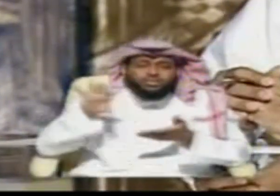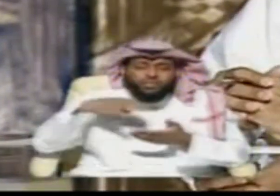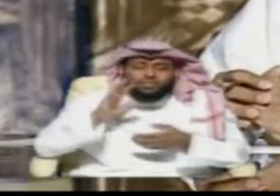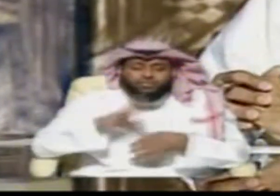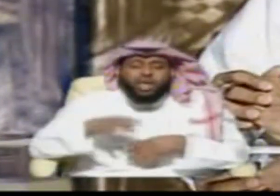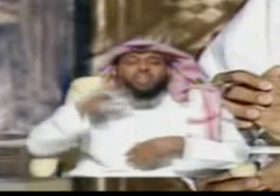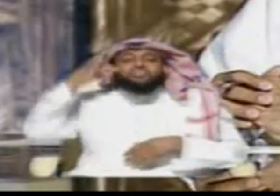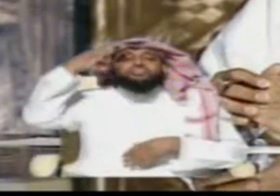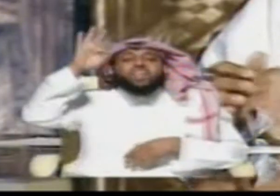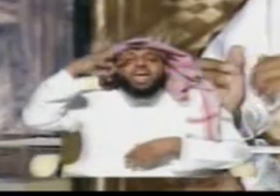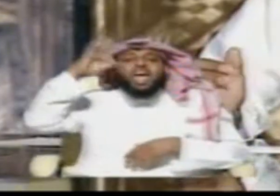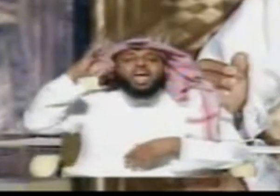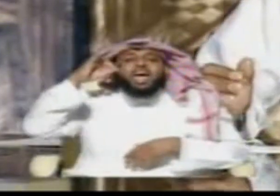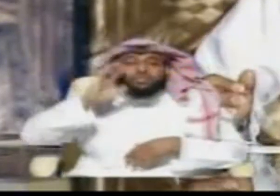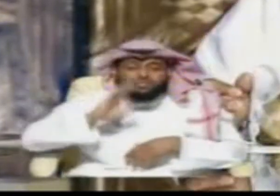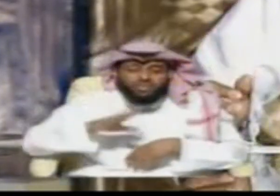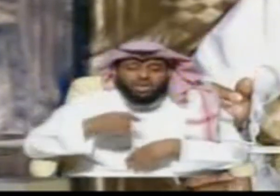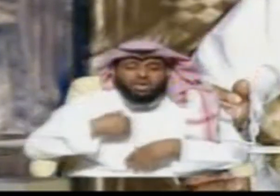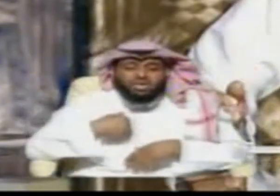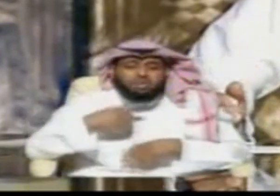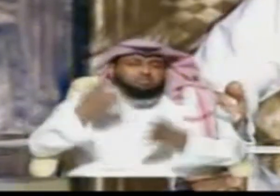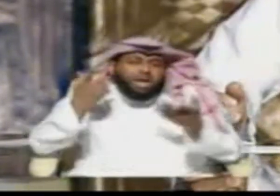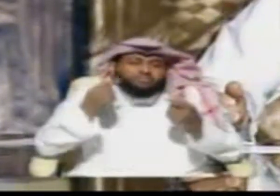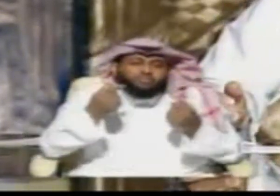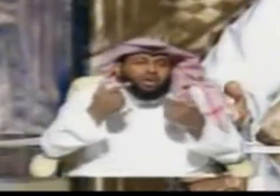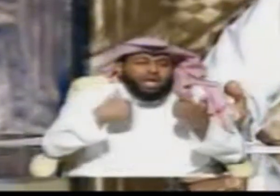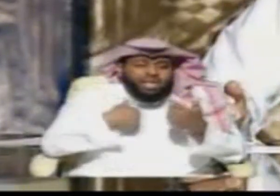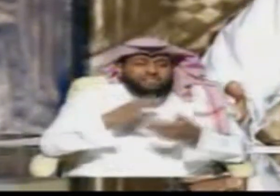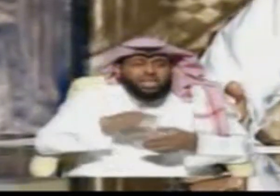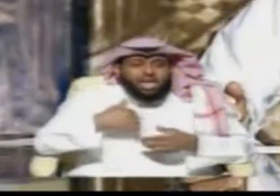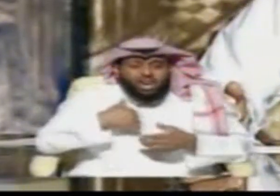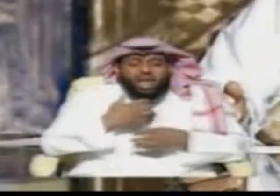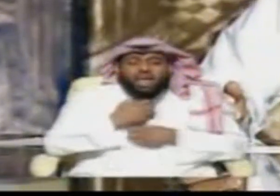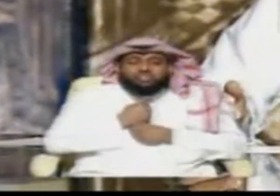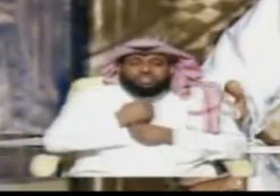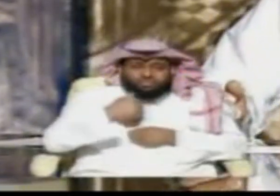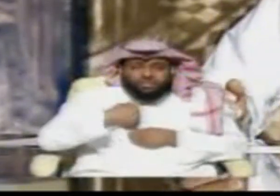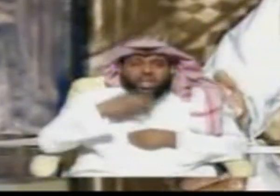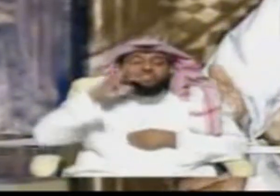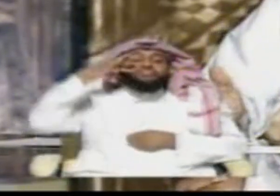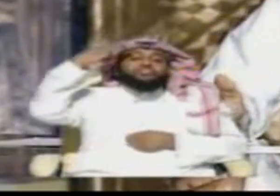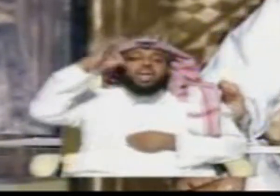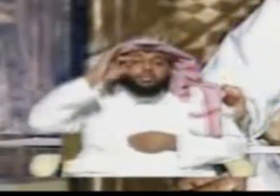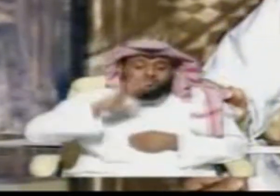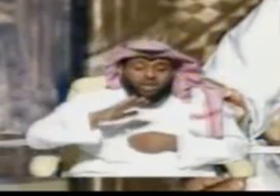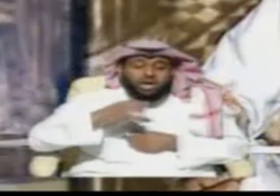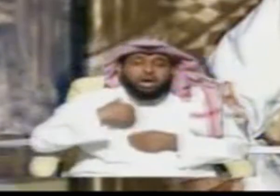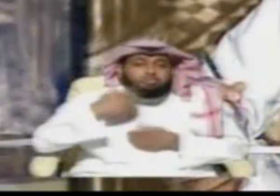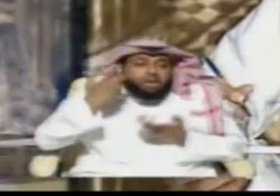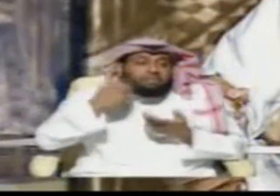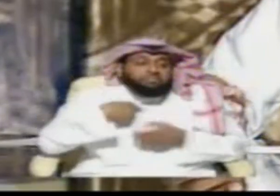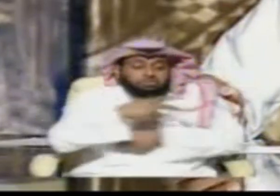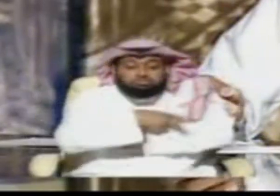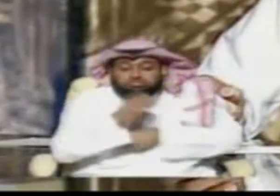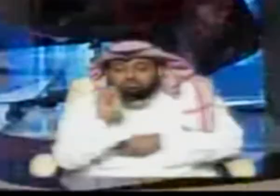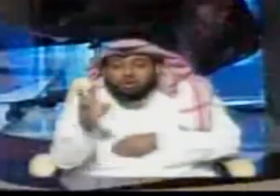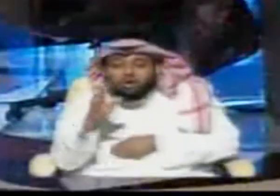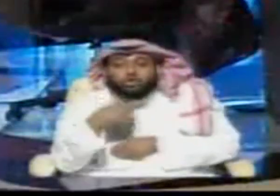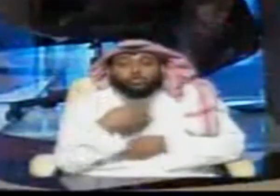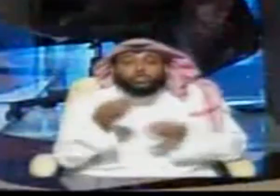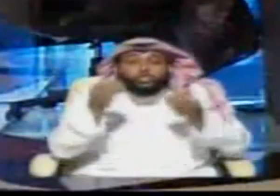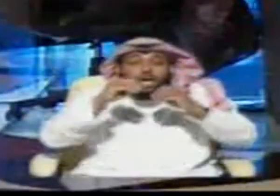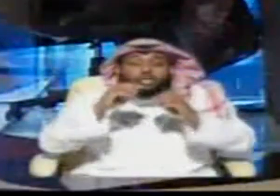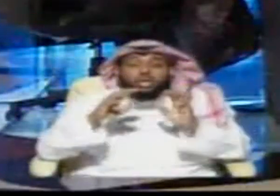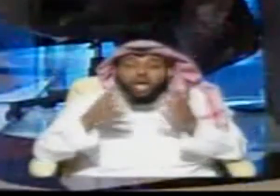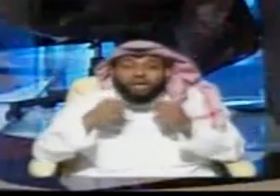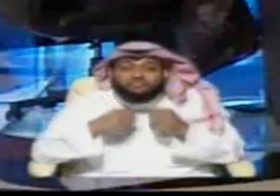بمبلغ أكبر من قيمة زكاتي المتوقعة، فهل يجزئ علما أني أستخدم هذا الذهب؟ على كل